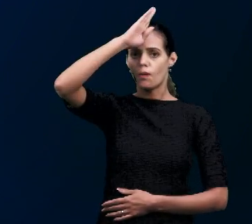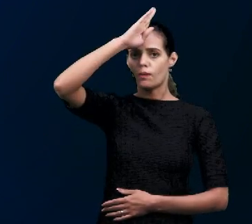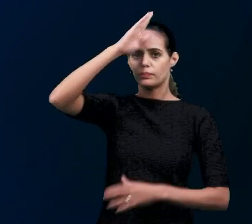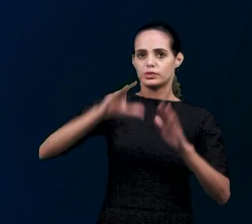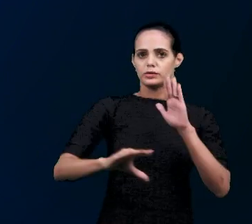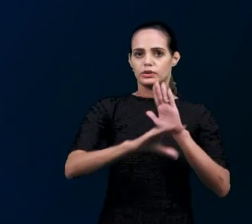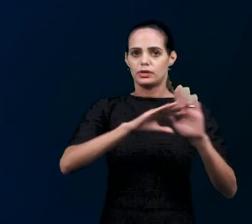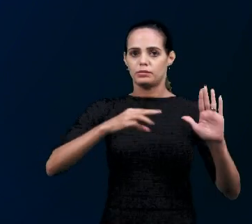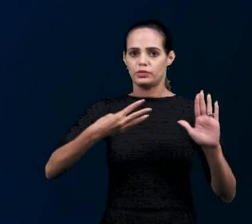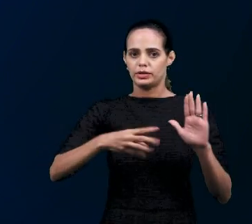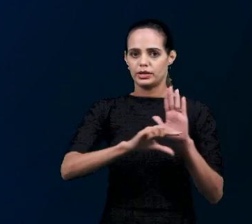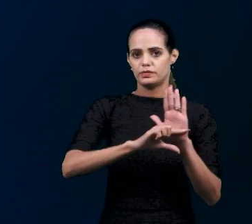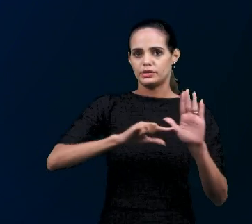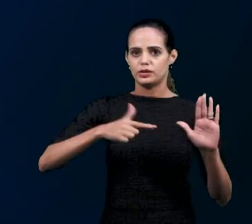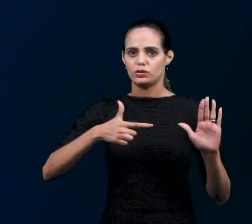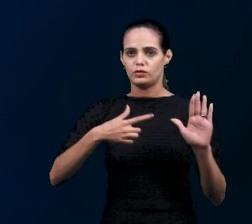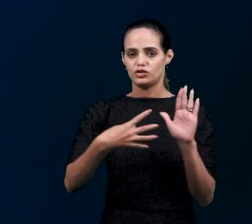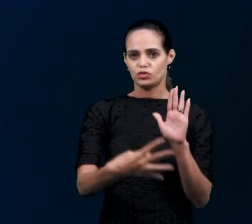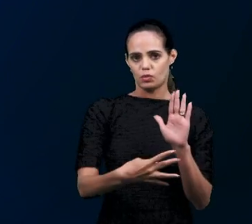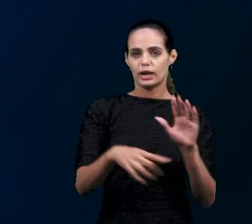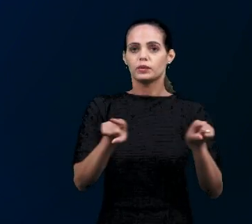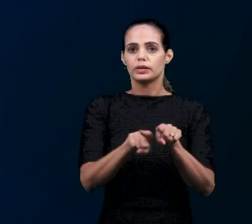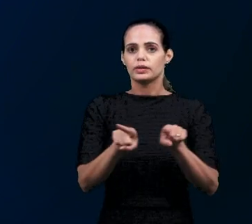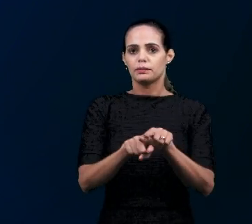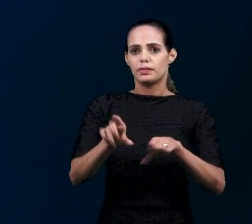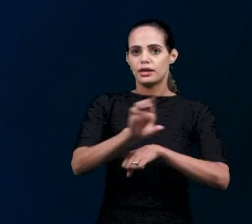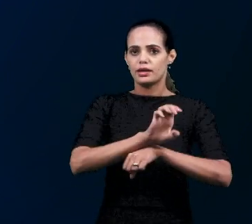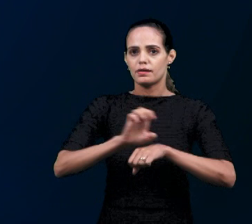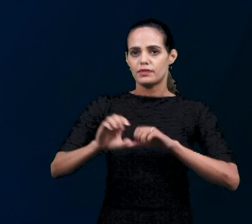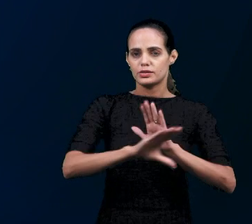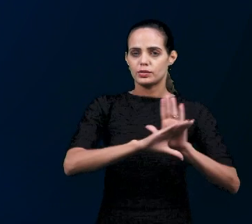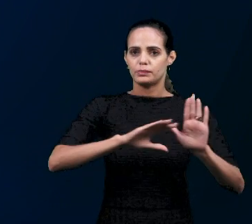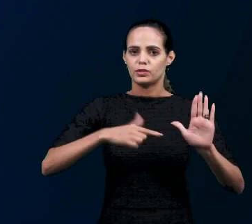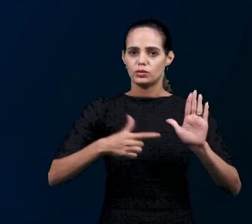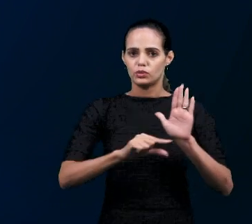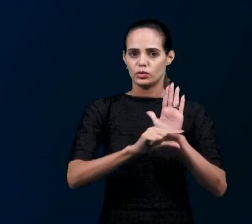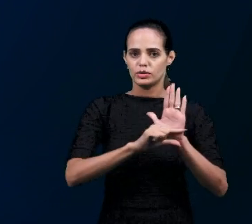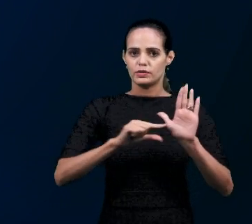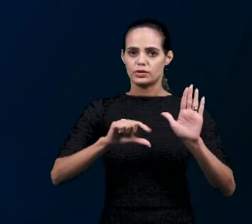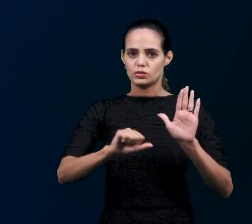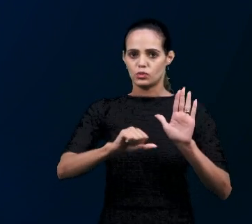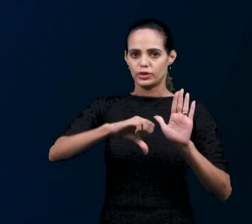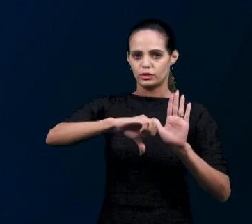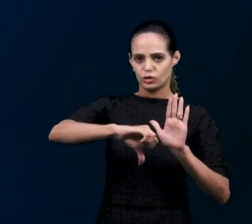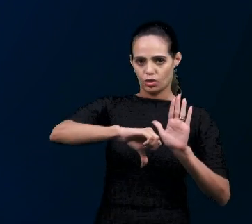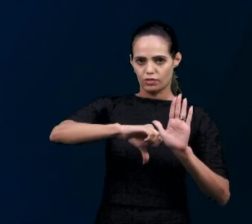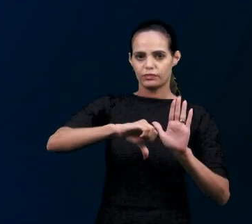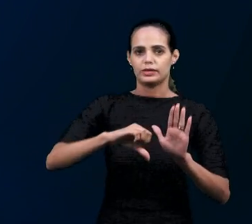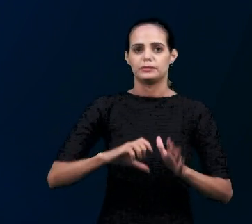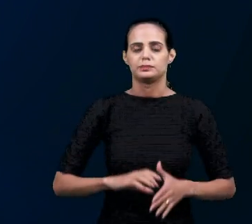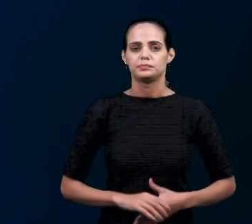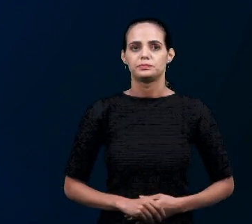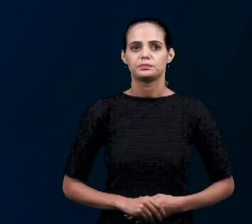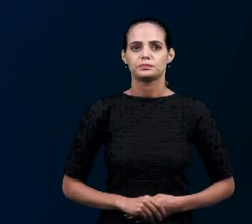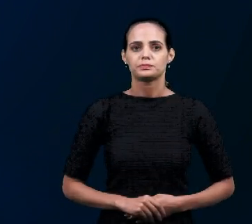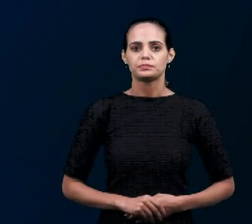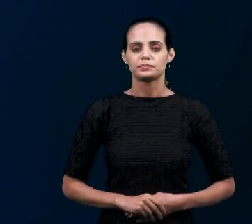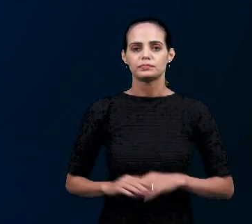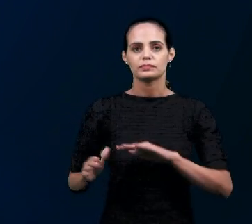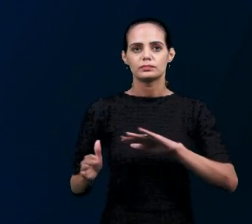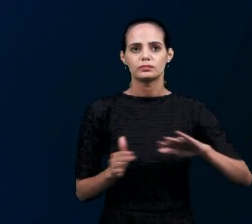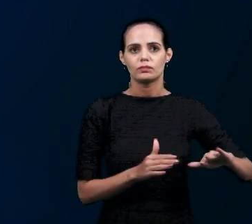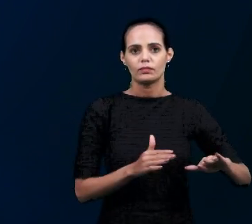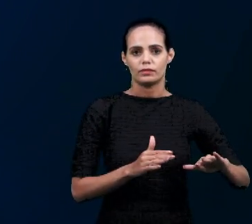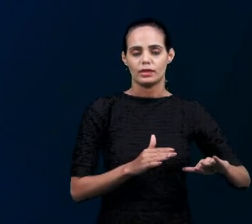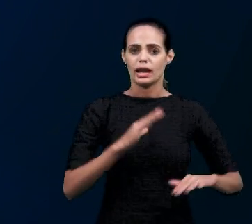lettre aux Romains, chapitre 3, verset 24, et Éphésiens, chapitre 2, verset 8 et 9. Le salut, ce